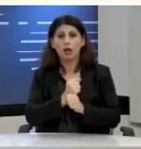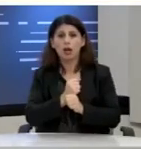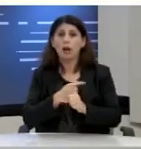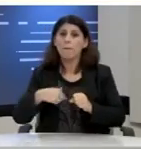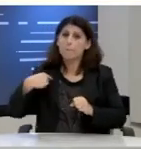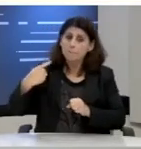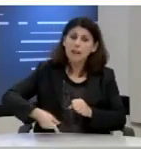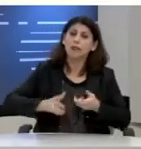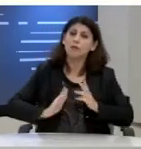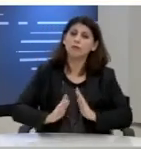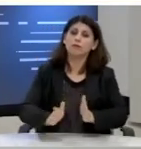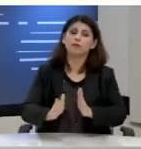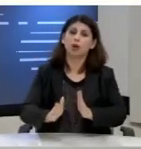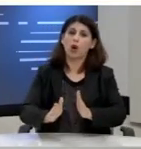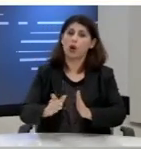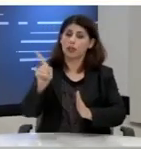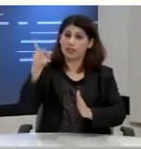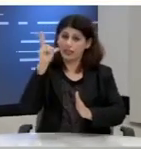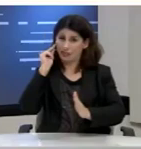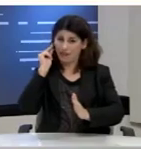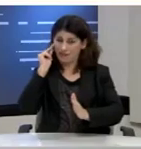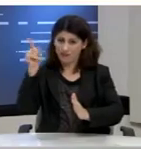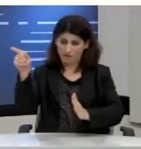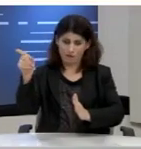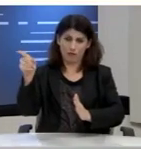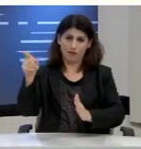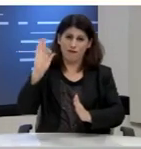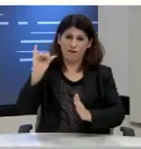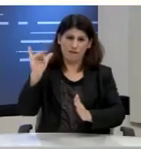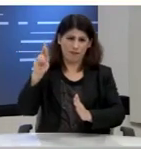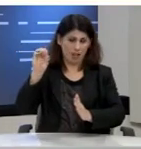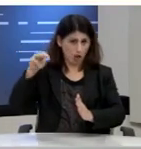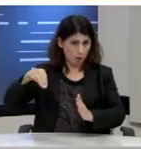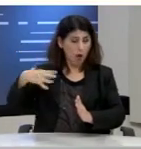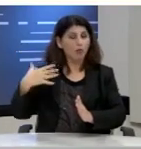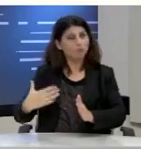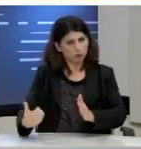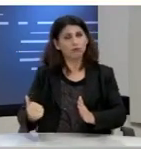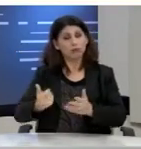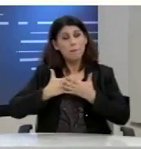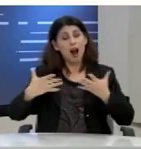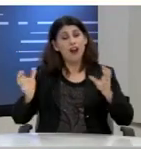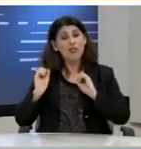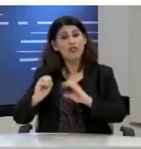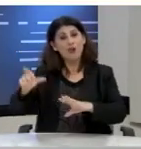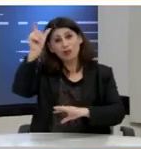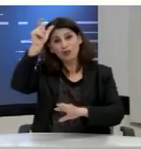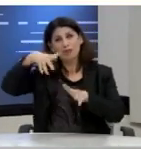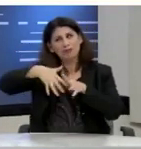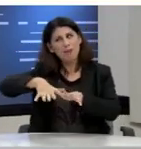μετά προχώρησε στο εμπάργο κατά τη Φύρομ, κάποιοι καμαρώσανε γι' αυτό, που ήταν θείο δώρο στον τουρκικό